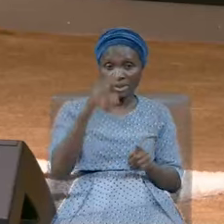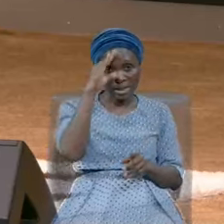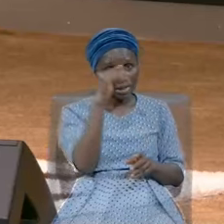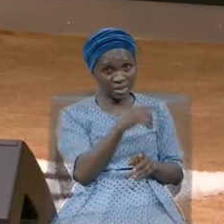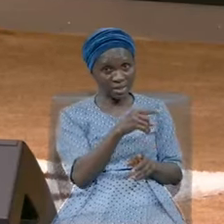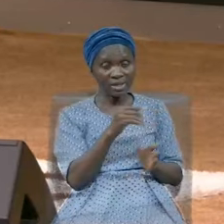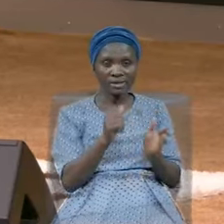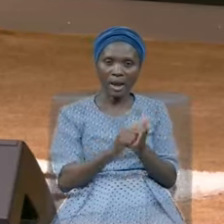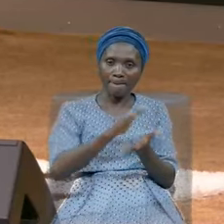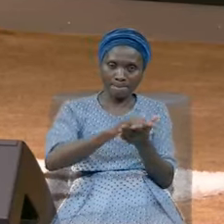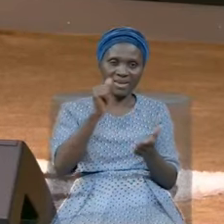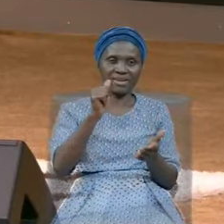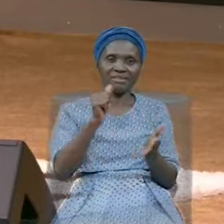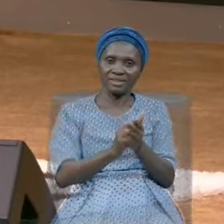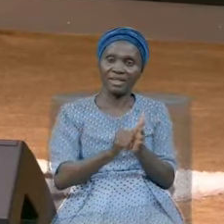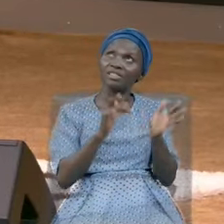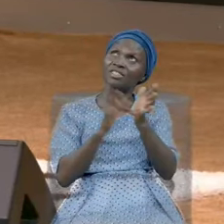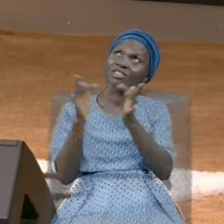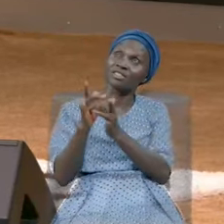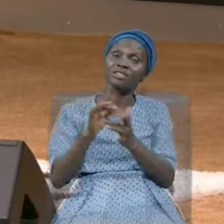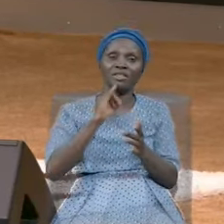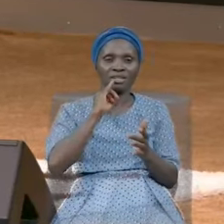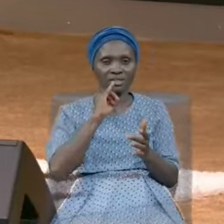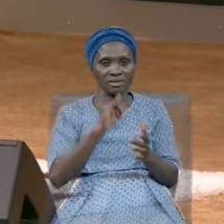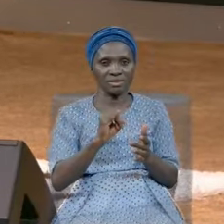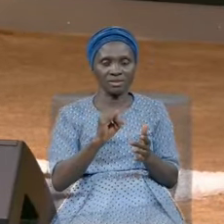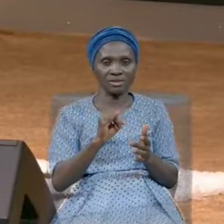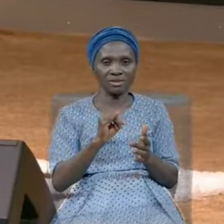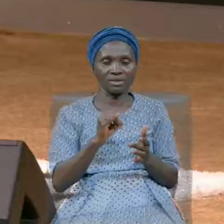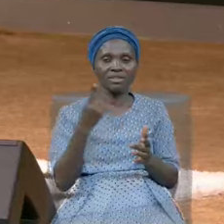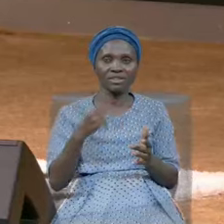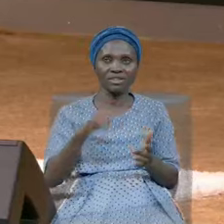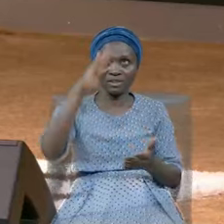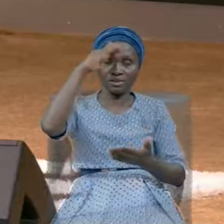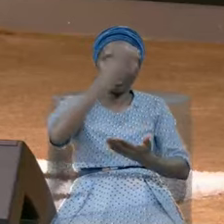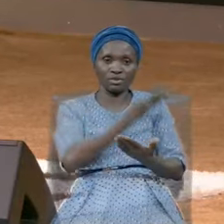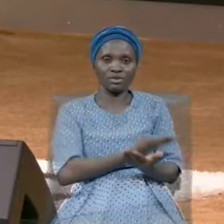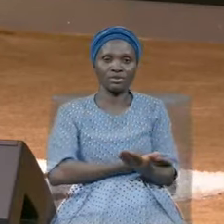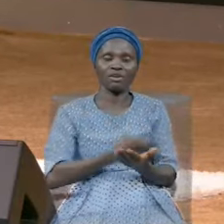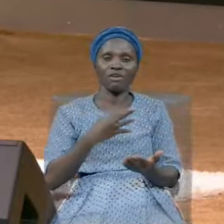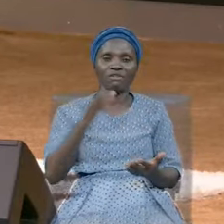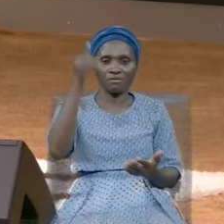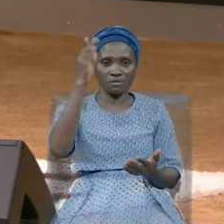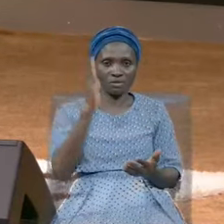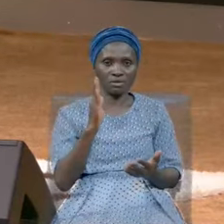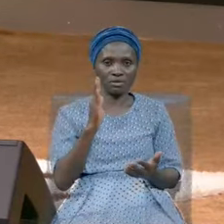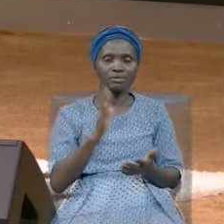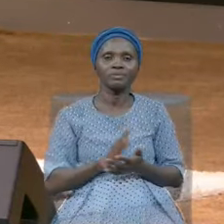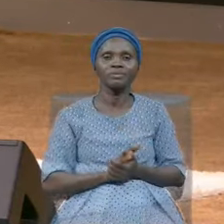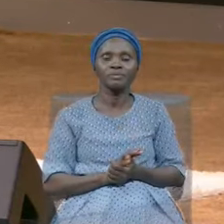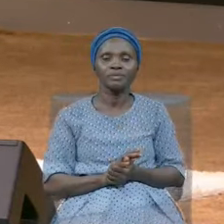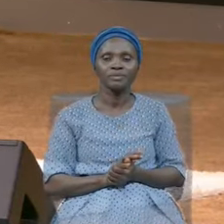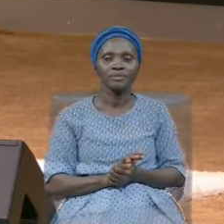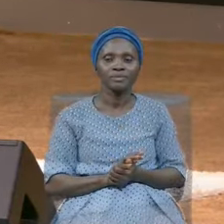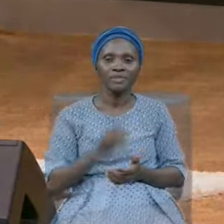Verset 5. Qui est celui qui a triomphé du monde, sinon celui qui croit que Jésus est le Fils de